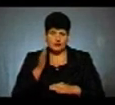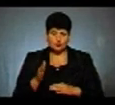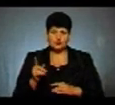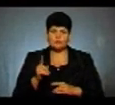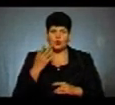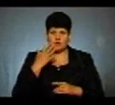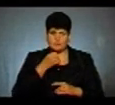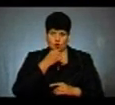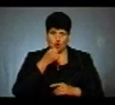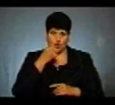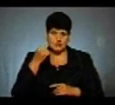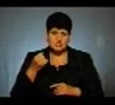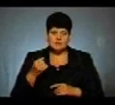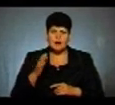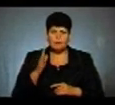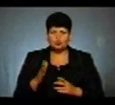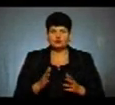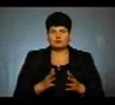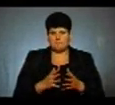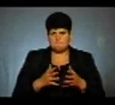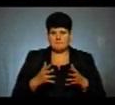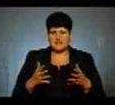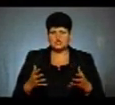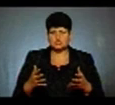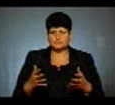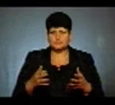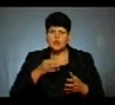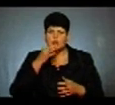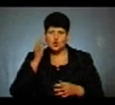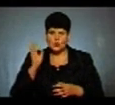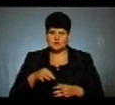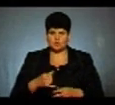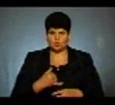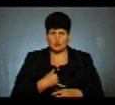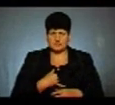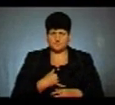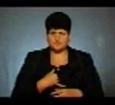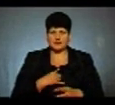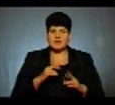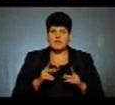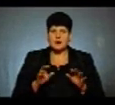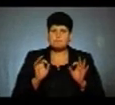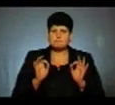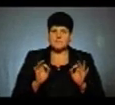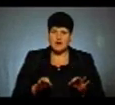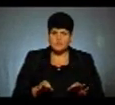ми подорослішаємо, було більше досвіду у нас, як правильно